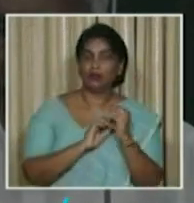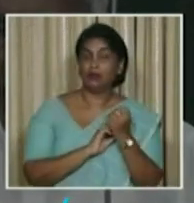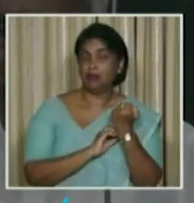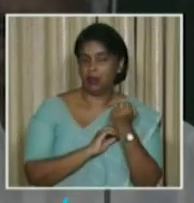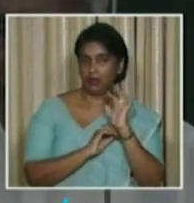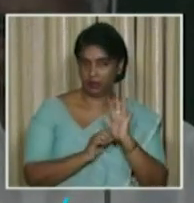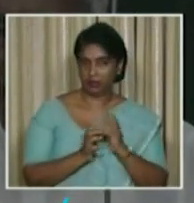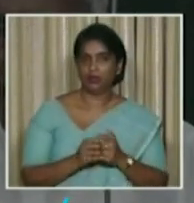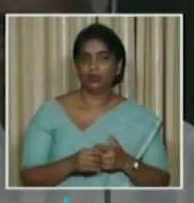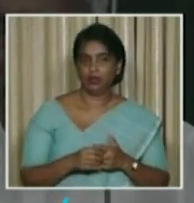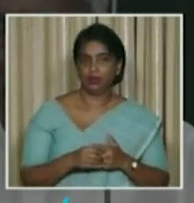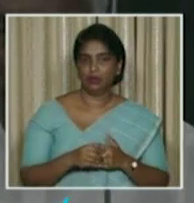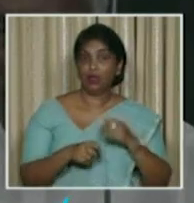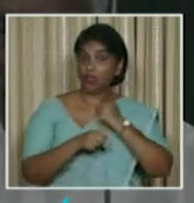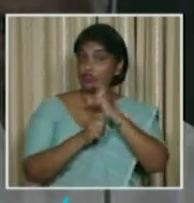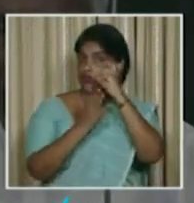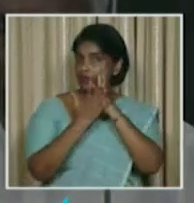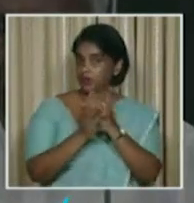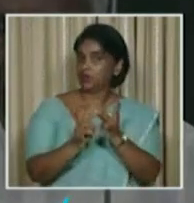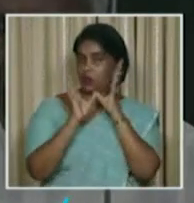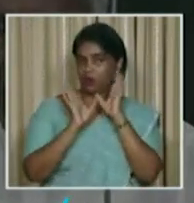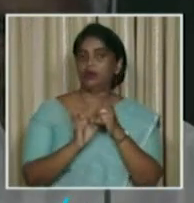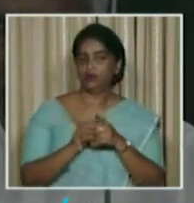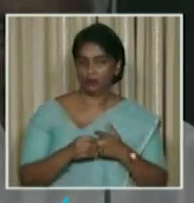වන්නේය. ආණ්ඩු ක්‍රම ව්‍යවස්ථාවට අනුව කියන පොඩ අහගන්නකෝ.